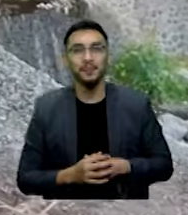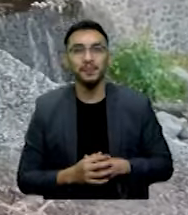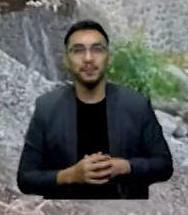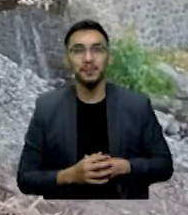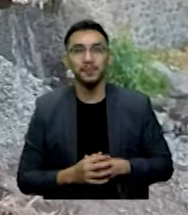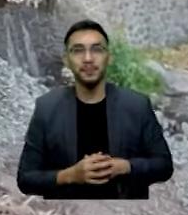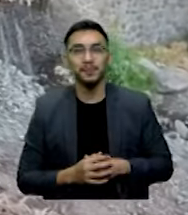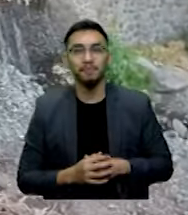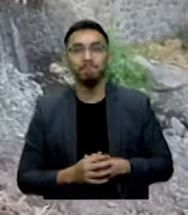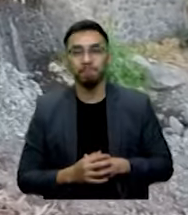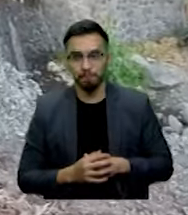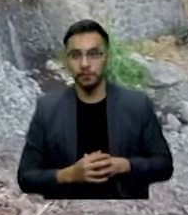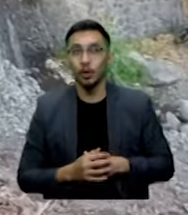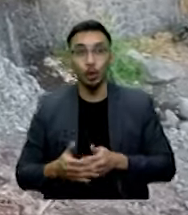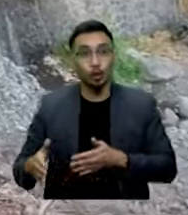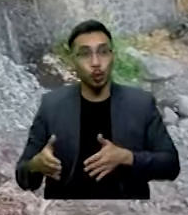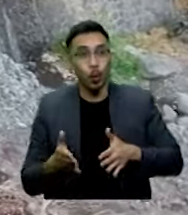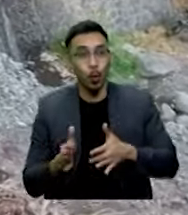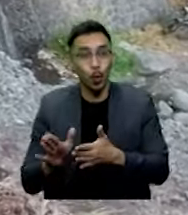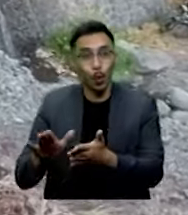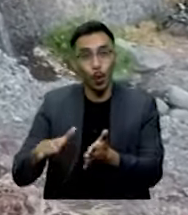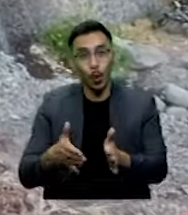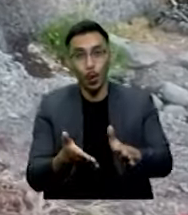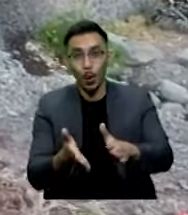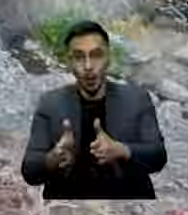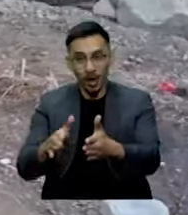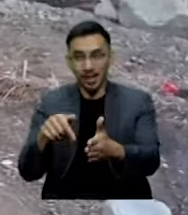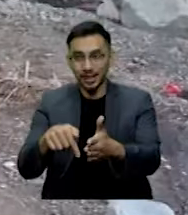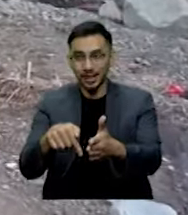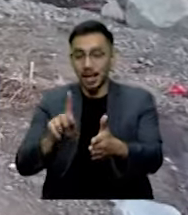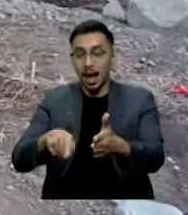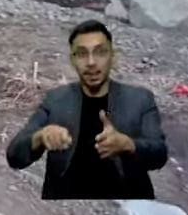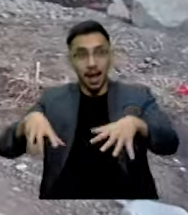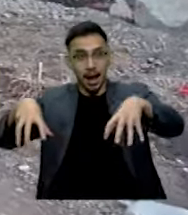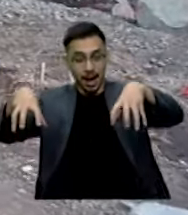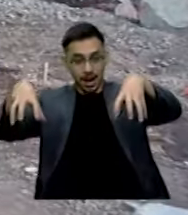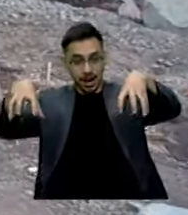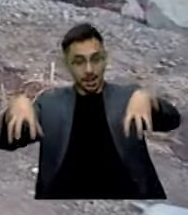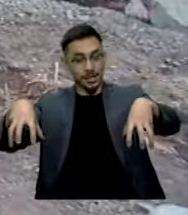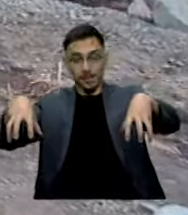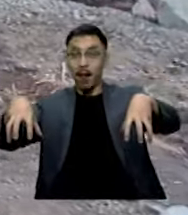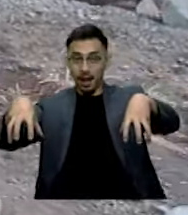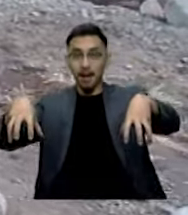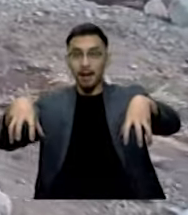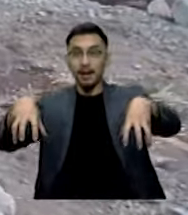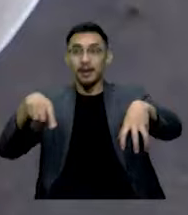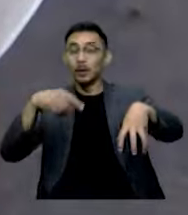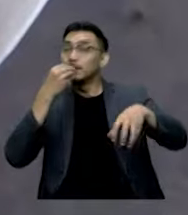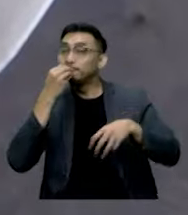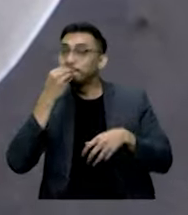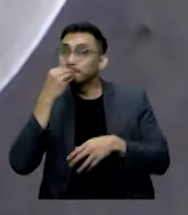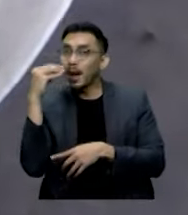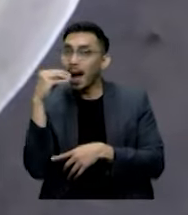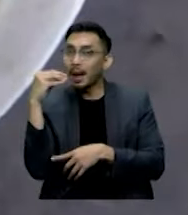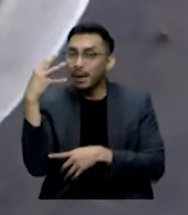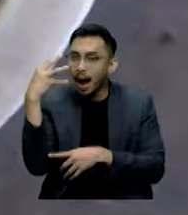Berada di pinggir aliran Sungai Lahar Semeru, Pasru Jambe, Lumajang, Jawa Timur, Warung Mak Trubus menyajikan olahan ayam kampung dengan cita rasa